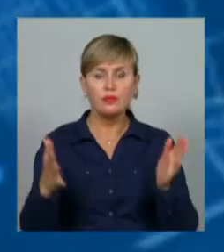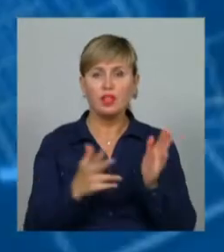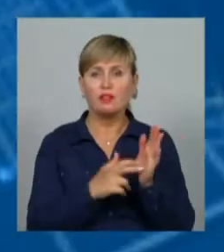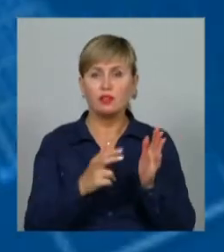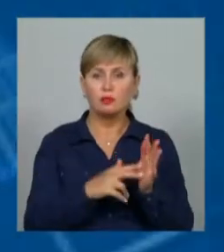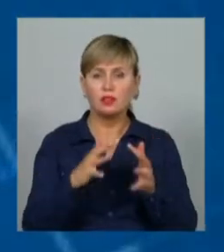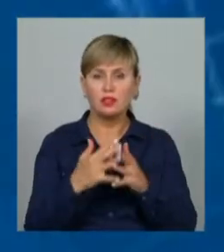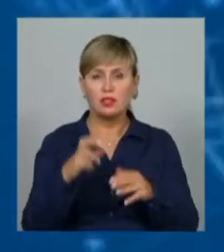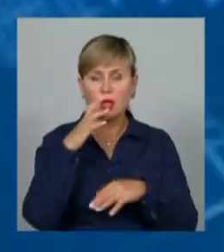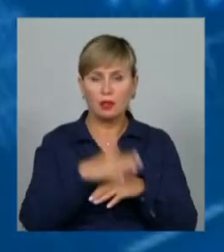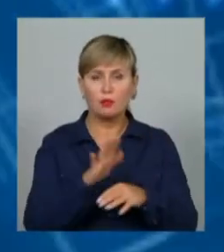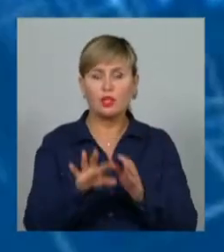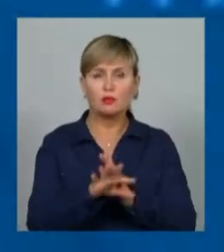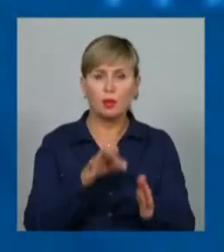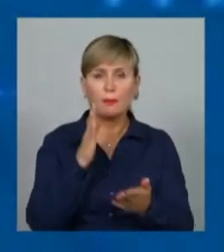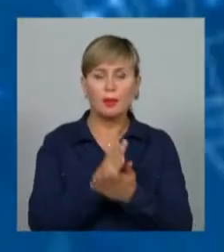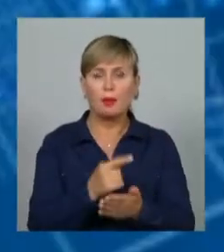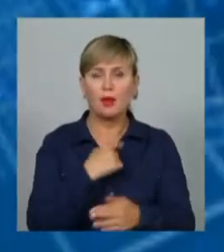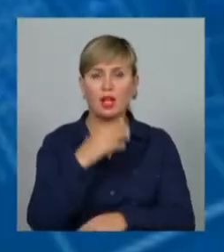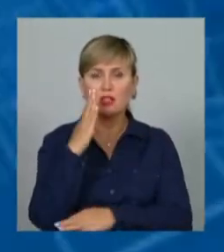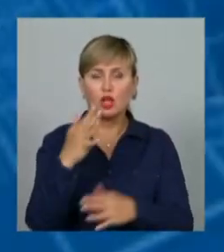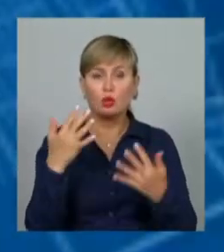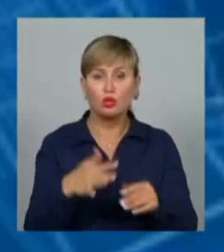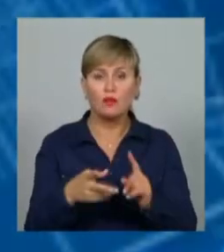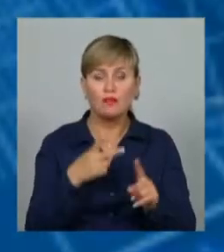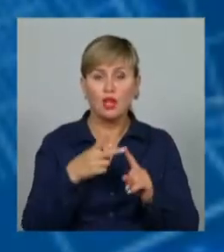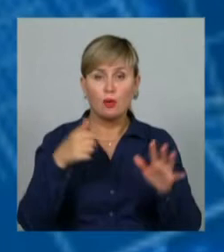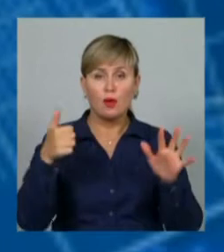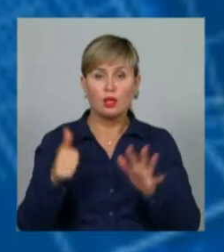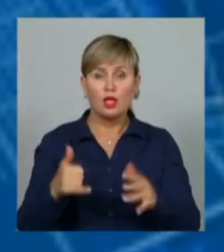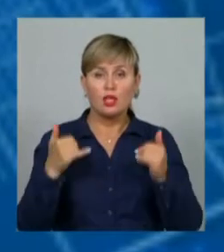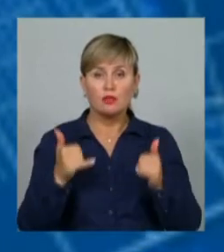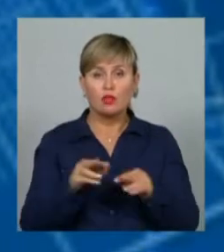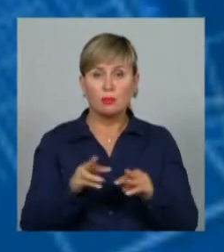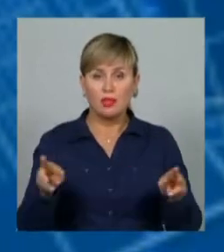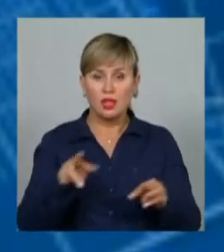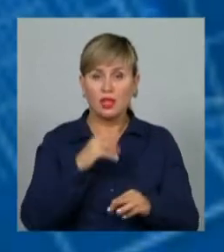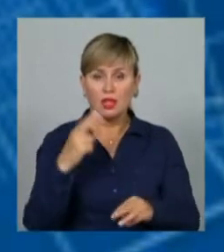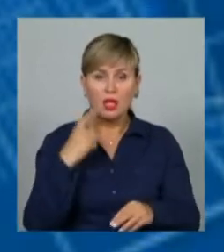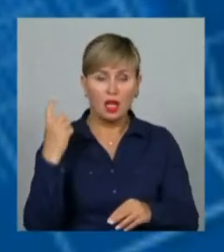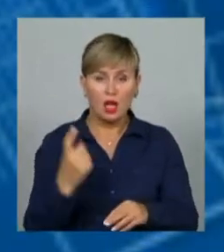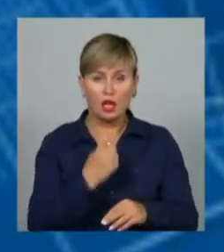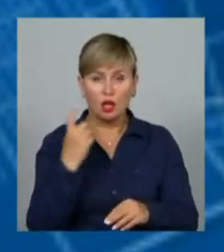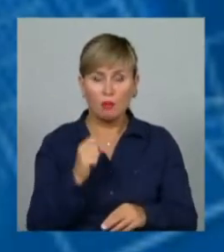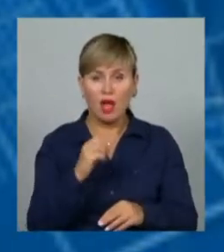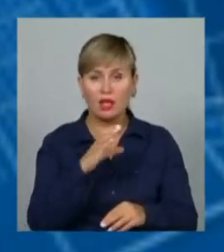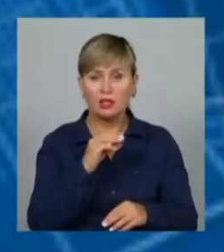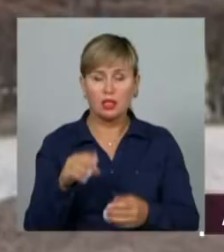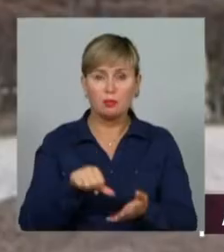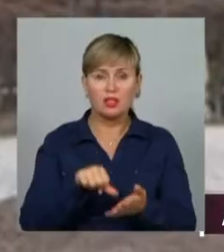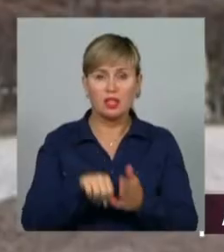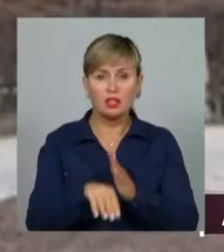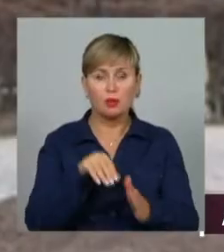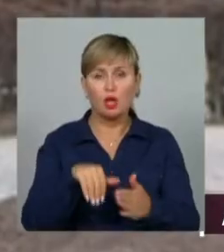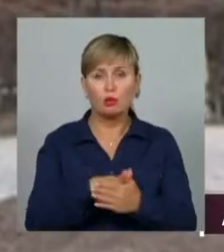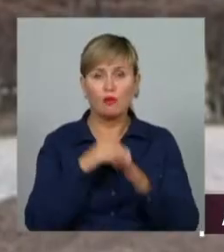сельских акимов будут избраны прямым голосованием уже во втором полугодии. Сегодня министр нацэкономики Асет Рыгалиев представил депутатам